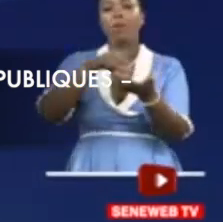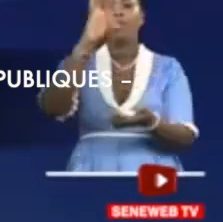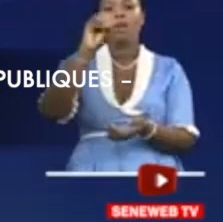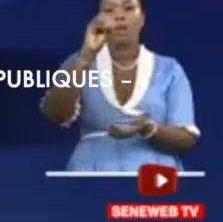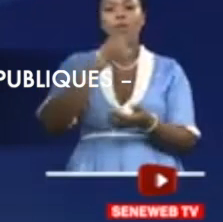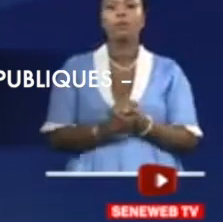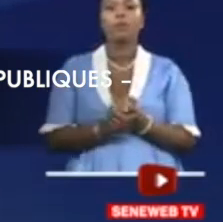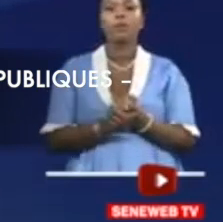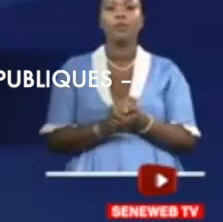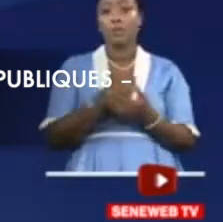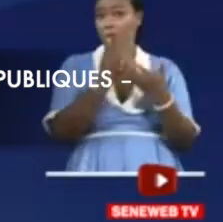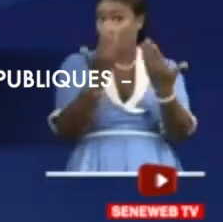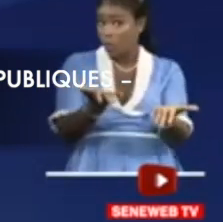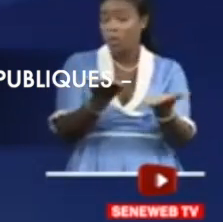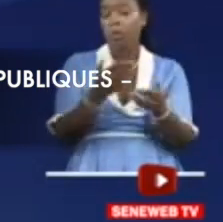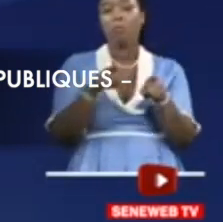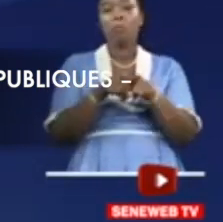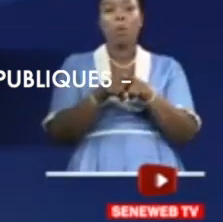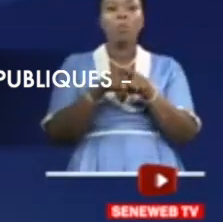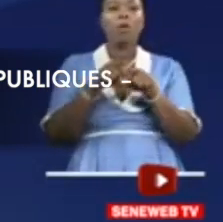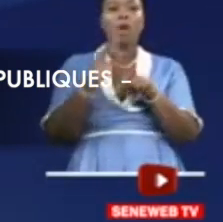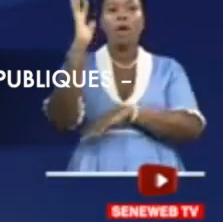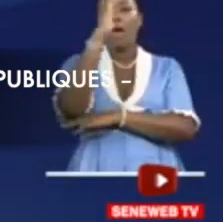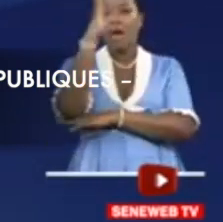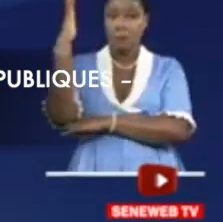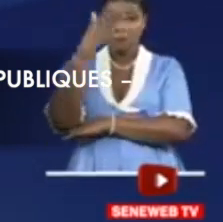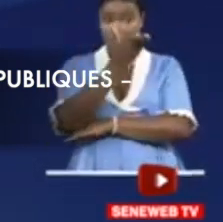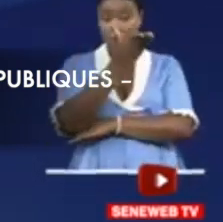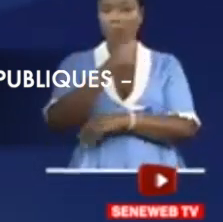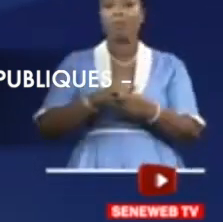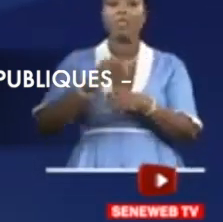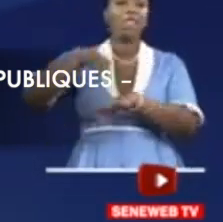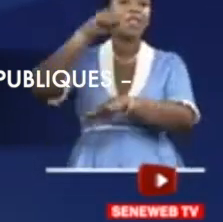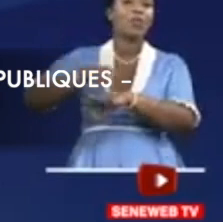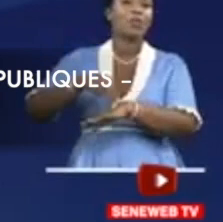2050. Voici le baobab, emblème national.